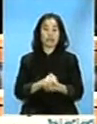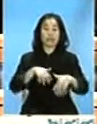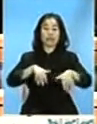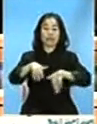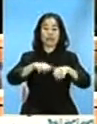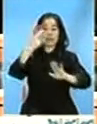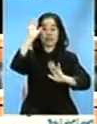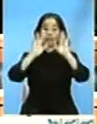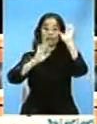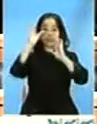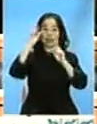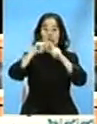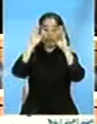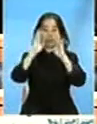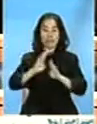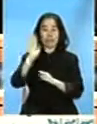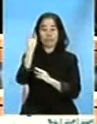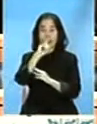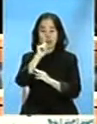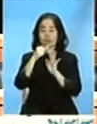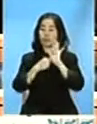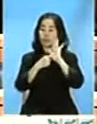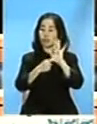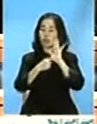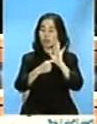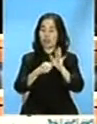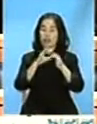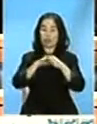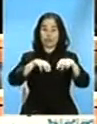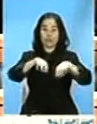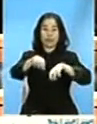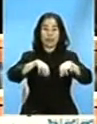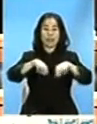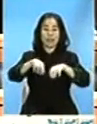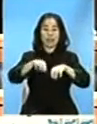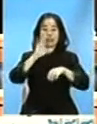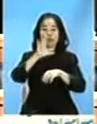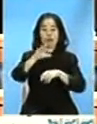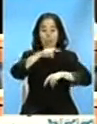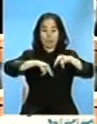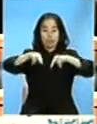ยในรูปแบบใช้โมเดลขององค์การบริหารปกครองส่วนท้องถิ่น